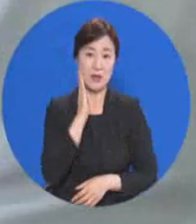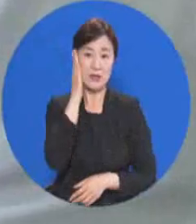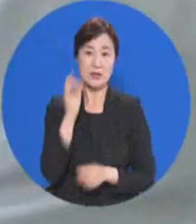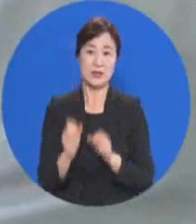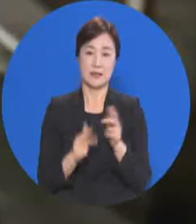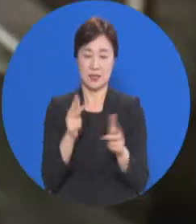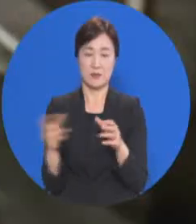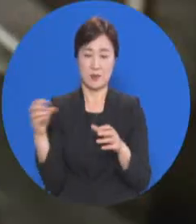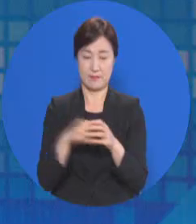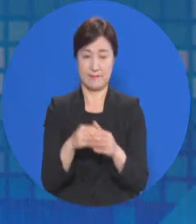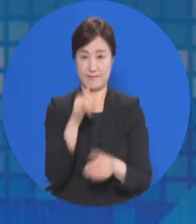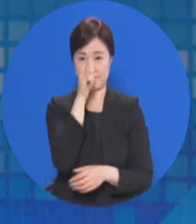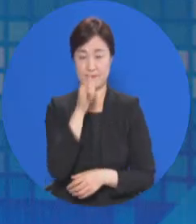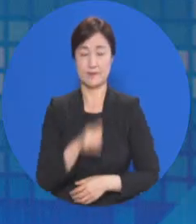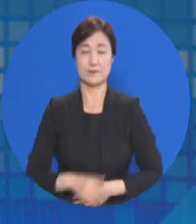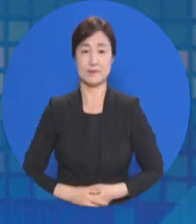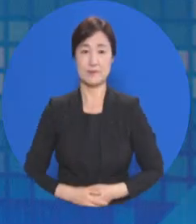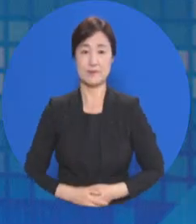포함됐습니다.